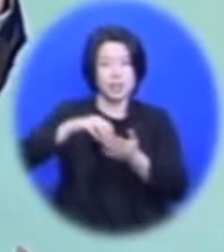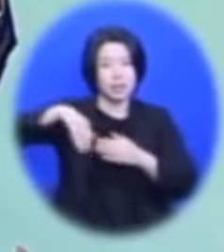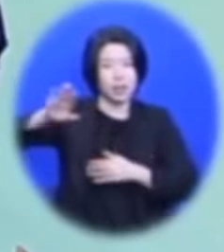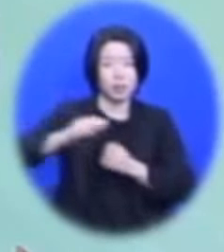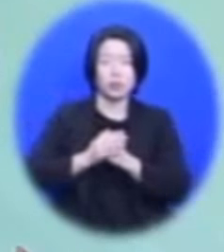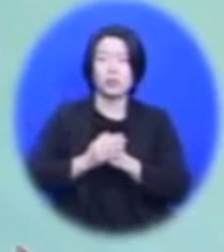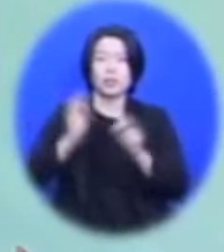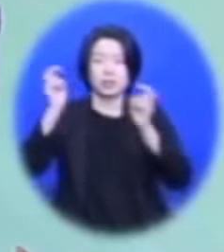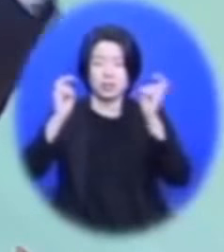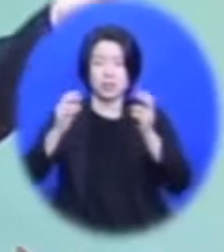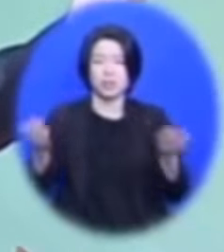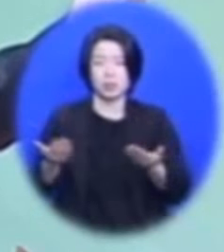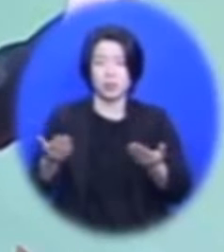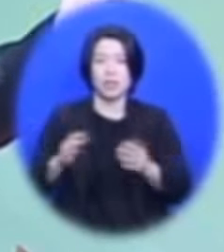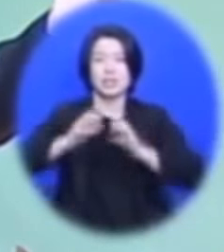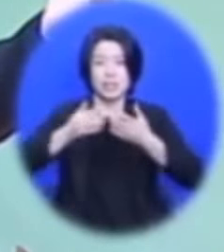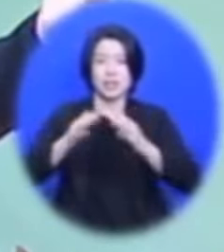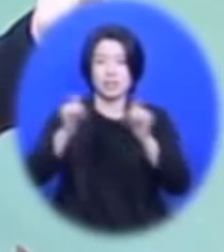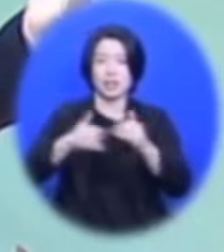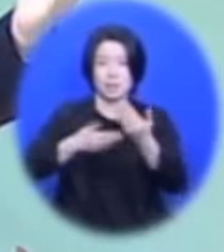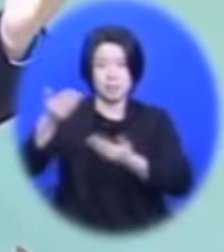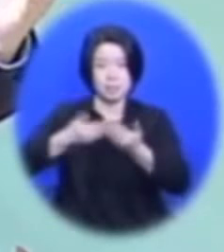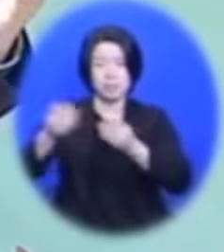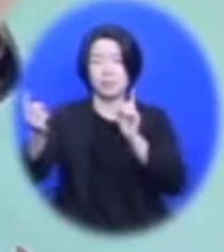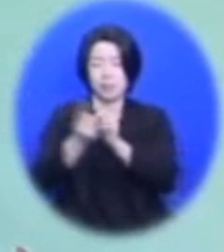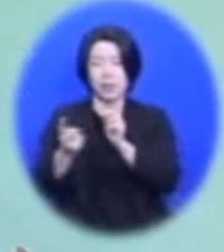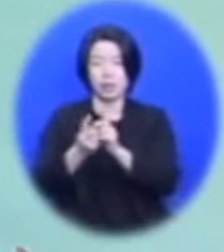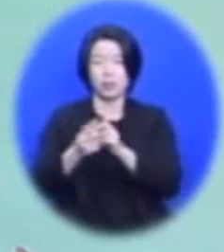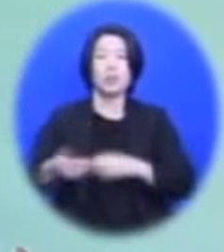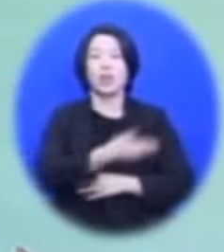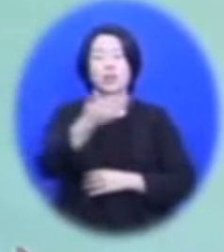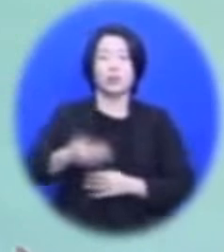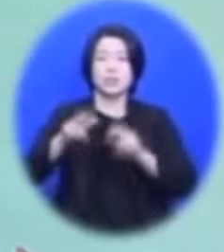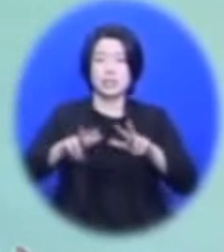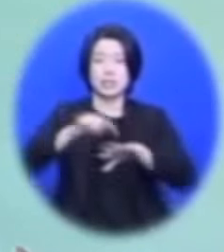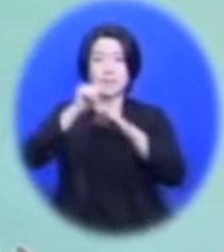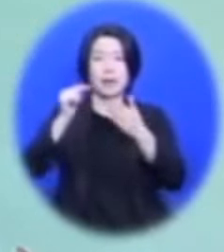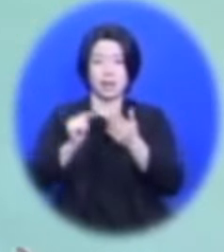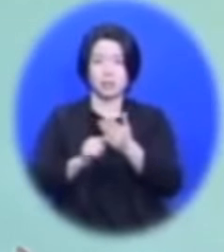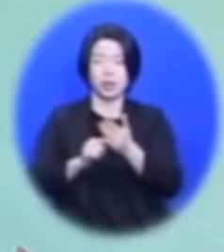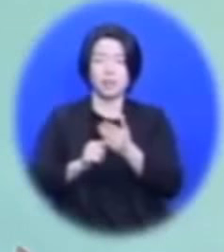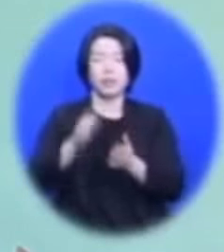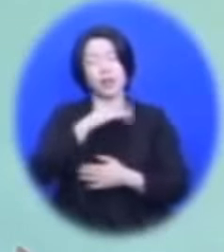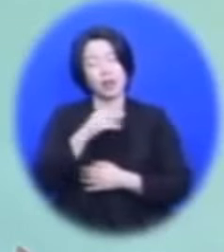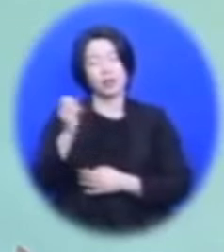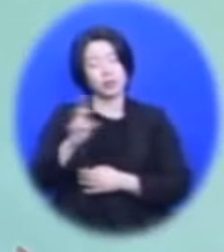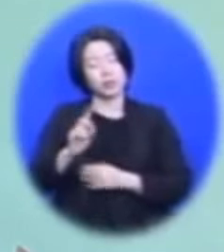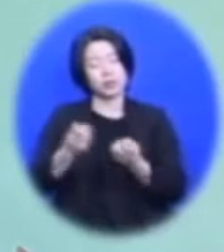비즈니스하고 또 세상 사람들 만나고 여러분 지금 마음에 아, 또 어떻게